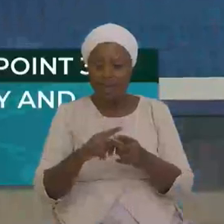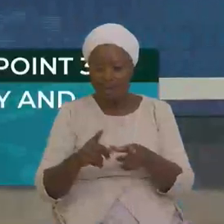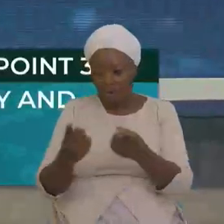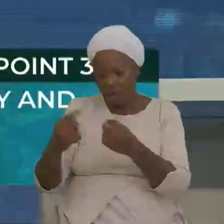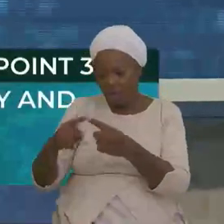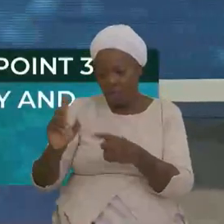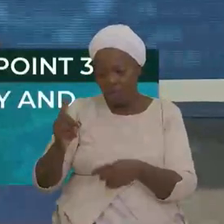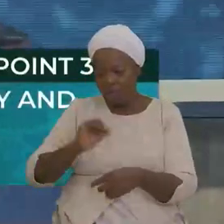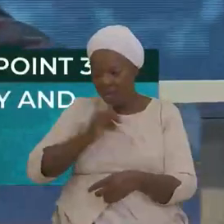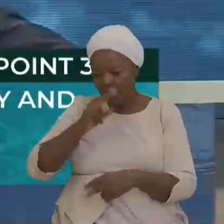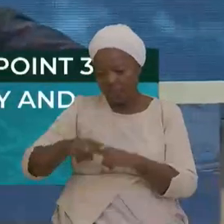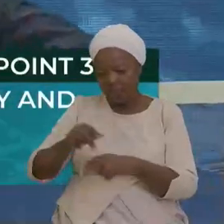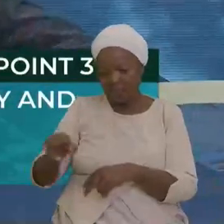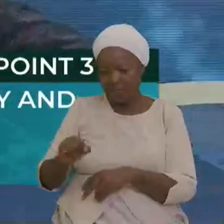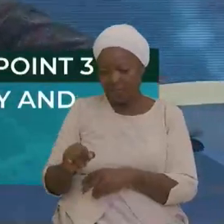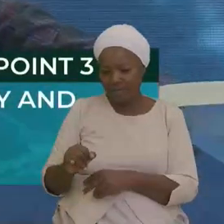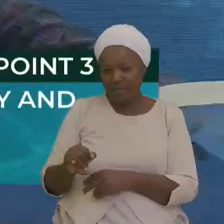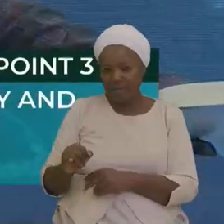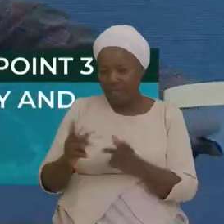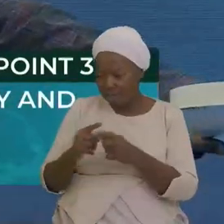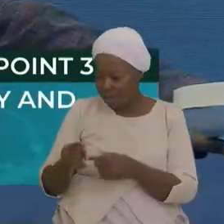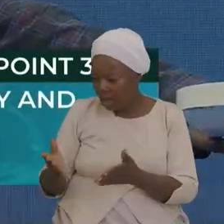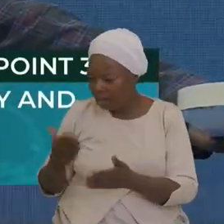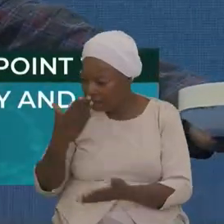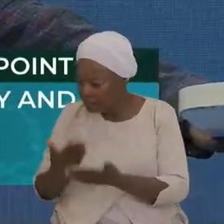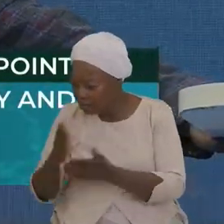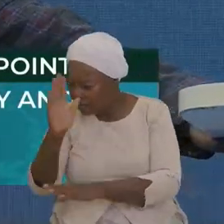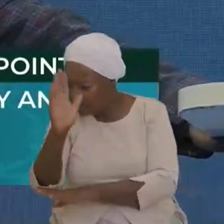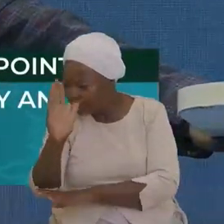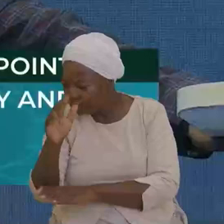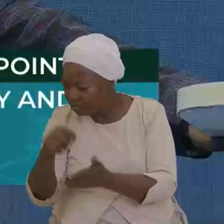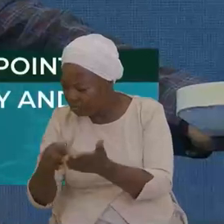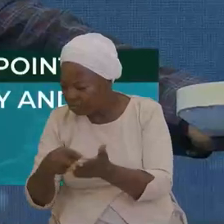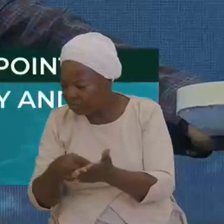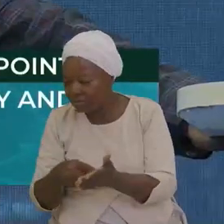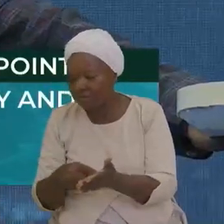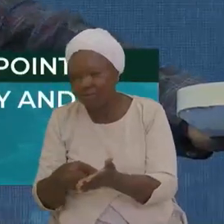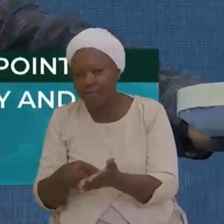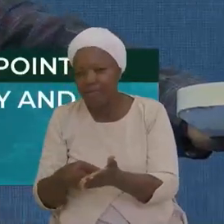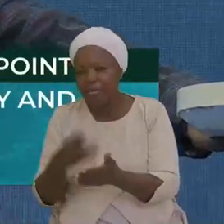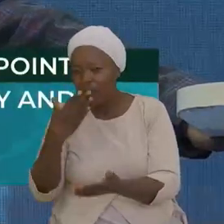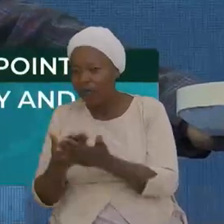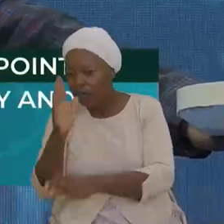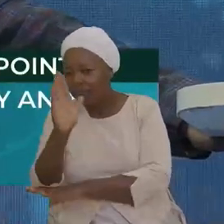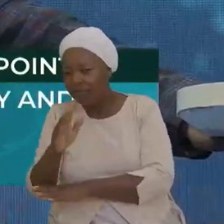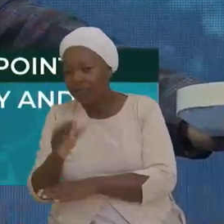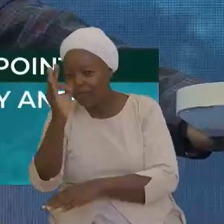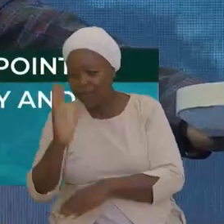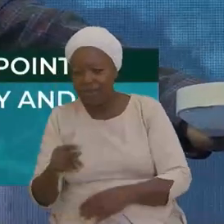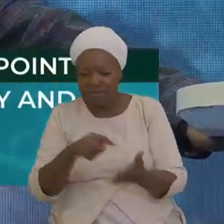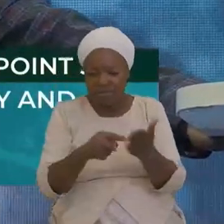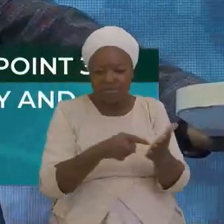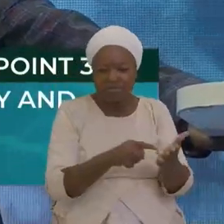il passe là où je suis assis. Il dit, oh, bonsoir, monsieur tel tel. Bonsoir, pasteur